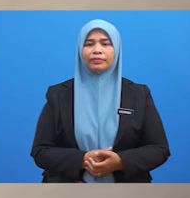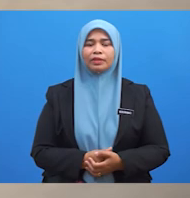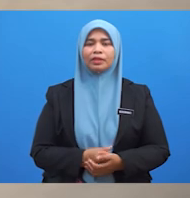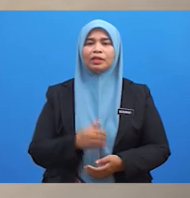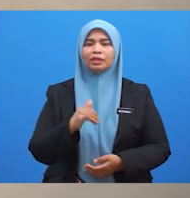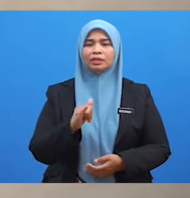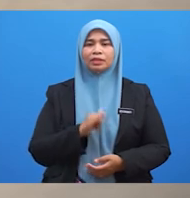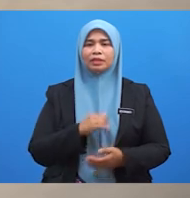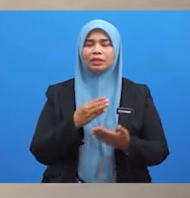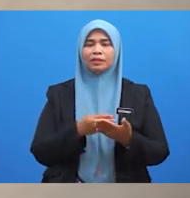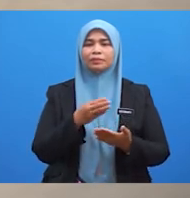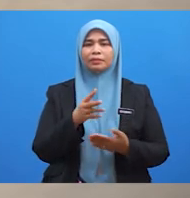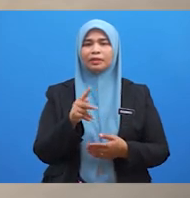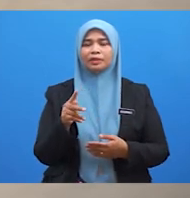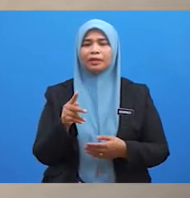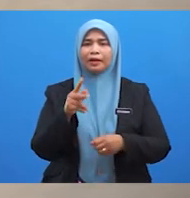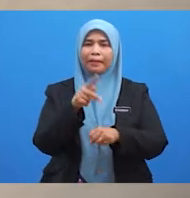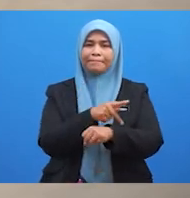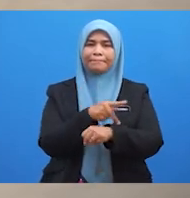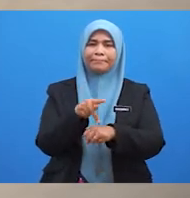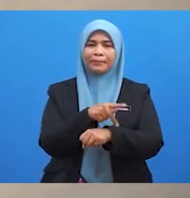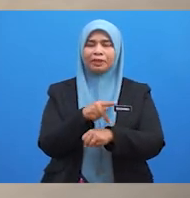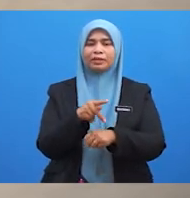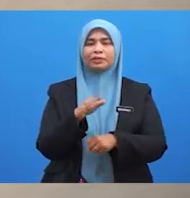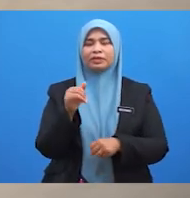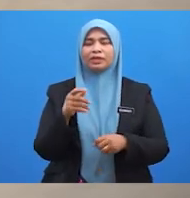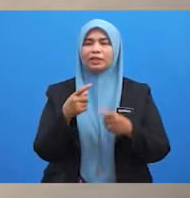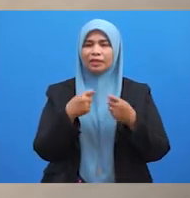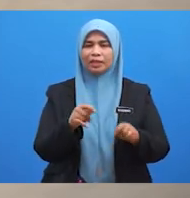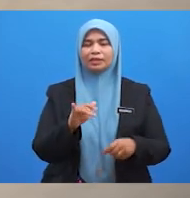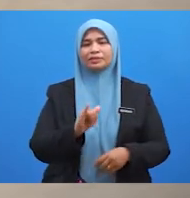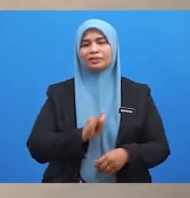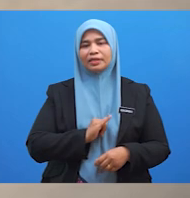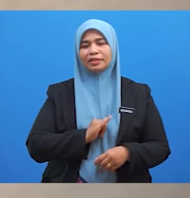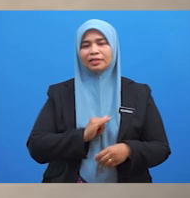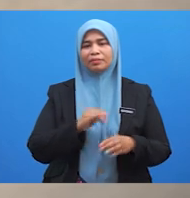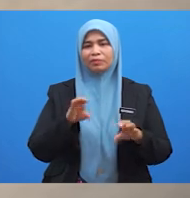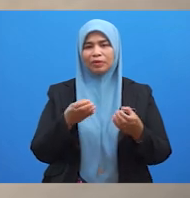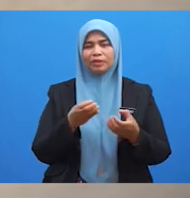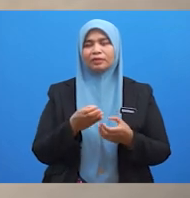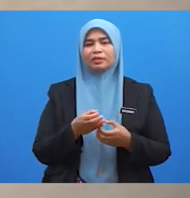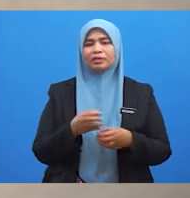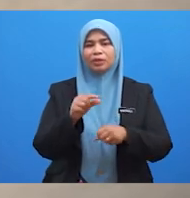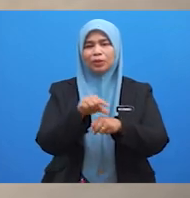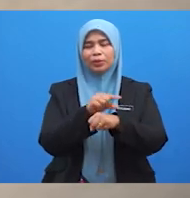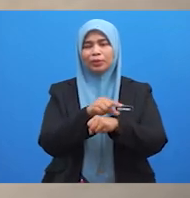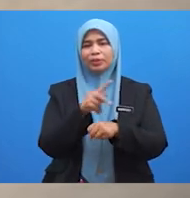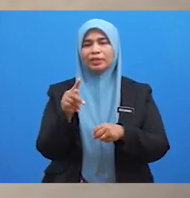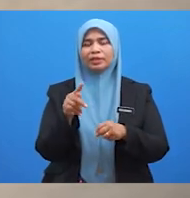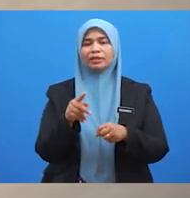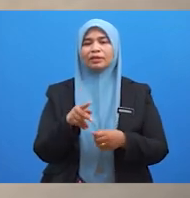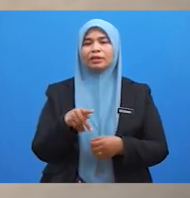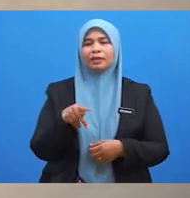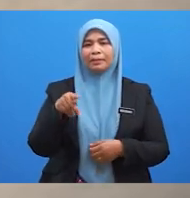Saya berikan serangkap pantun yang telah saya hasilkan menggunakan